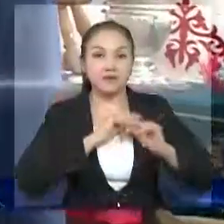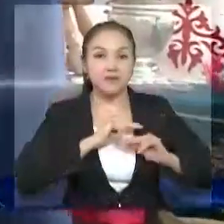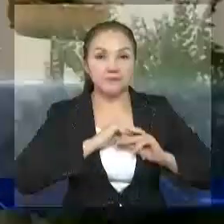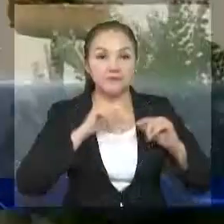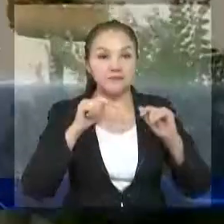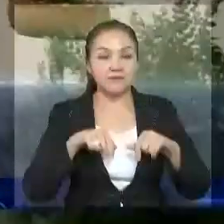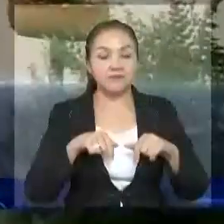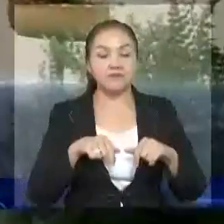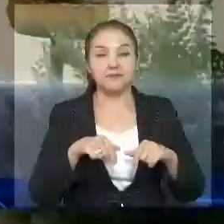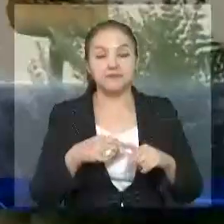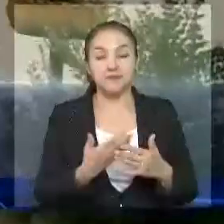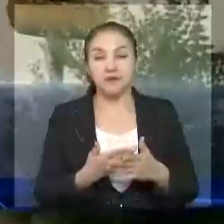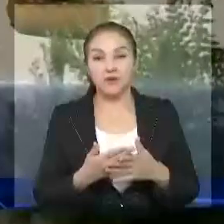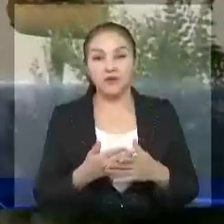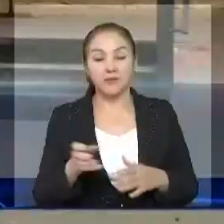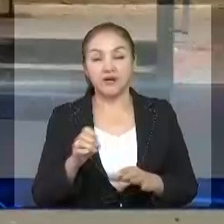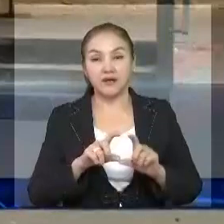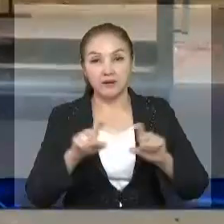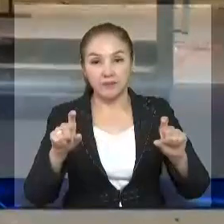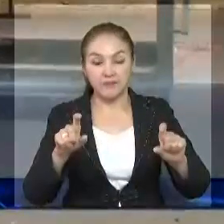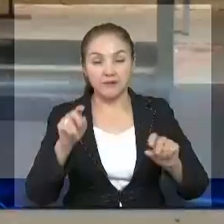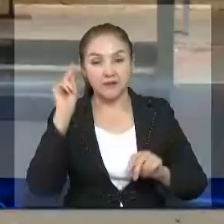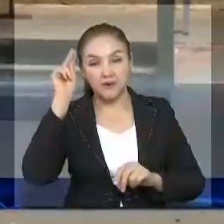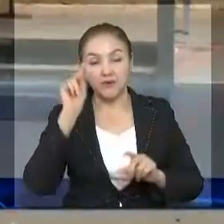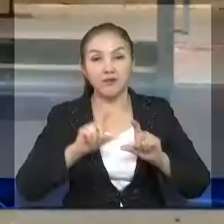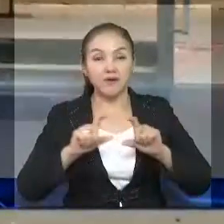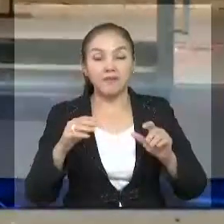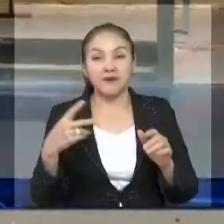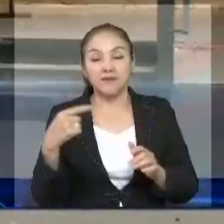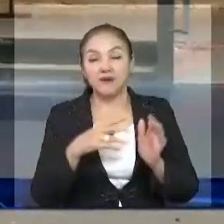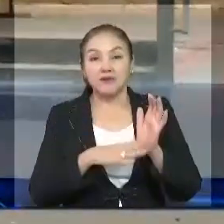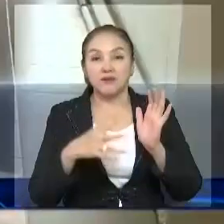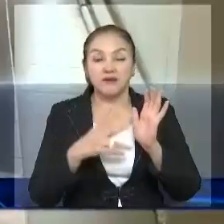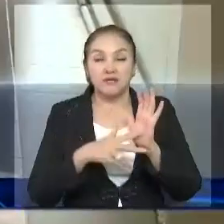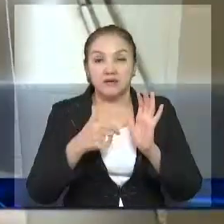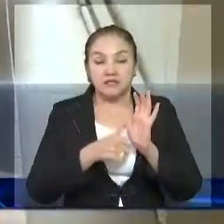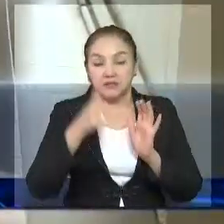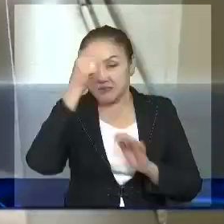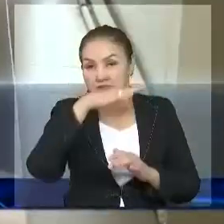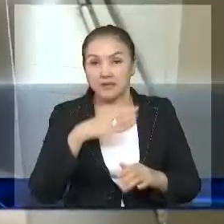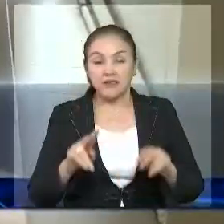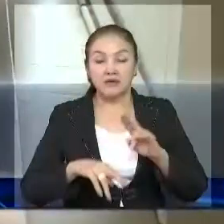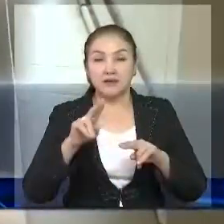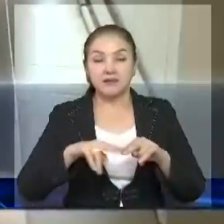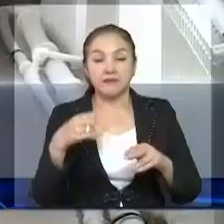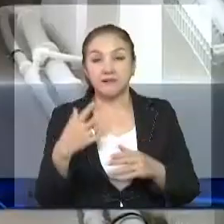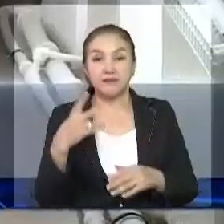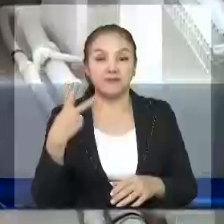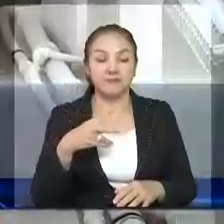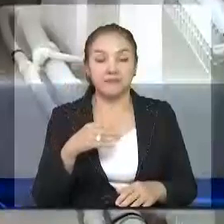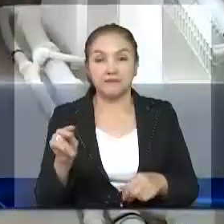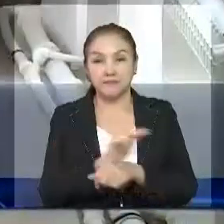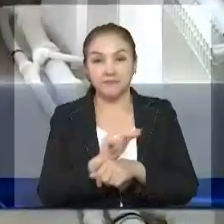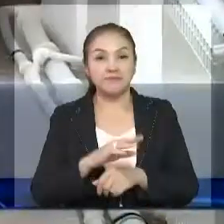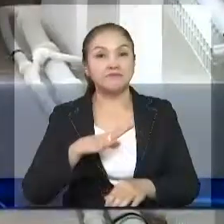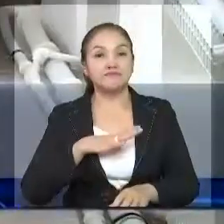осы жерде. Ал бұл жергілікті орта мектеп оқу орны 1987 жылы салынған. 2020 жылы күрделі жөндеу